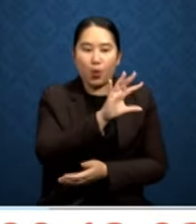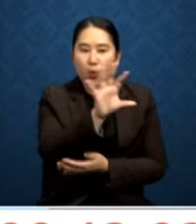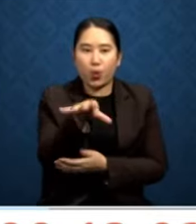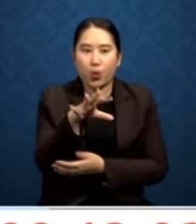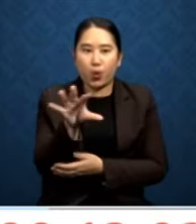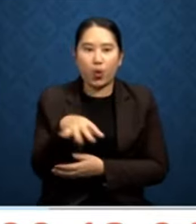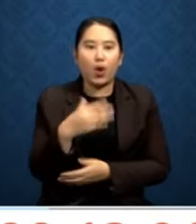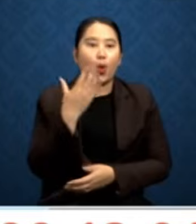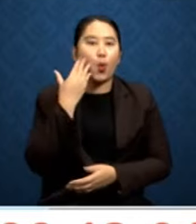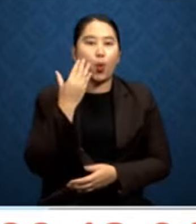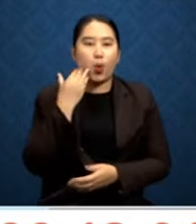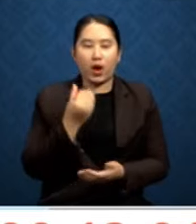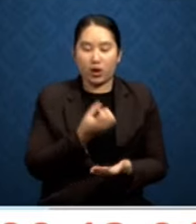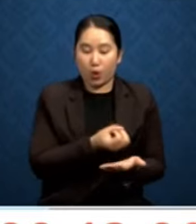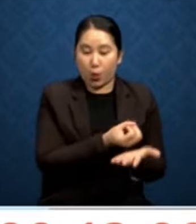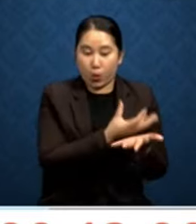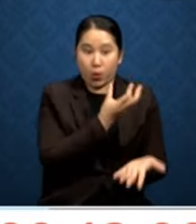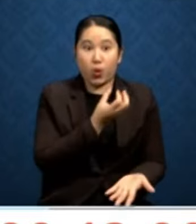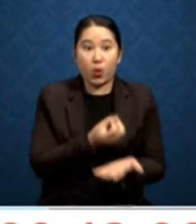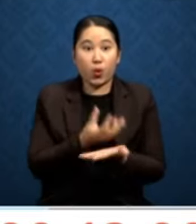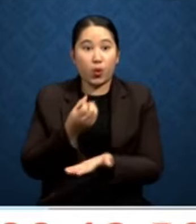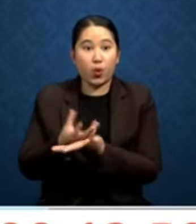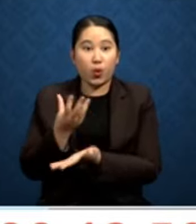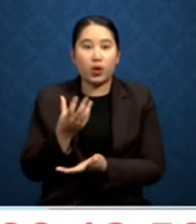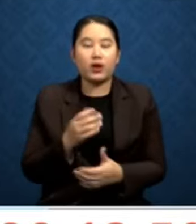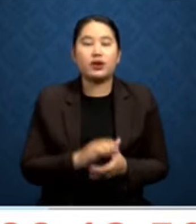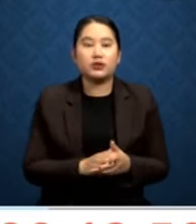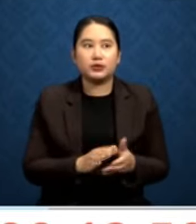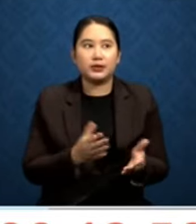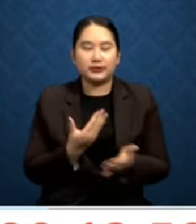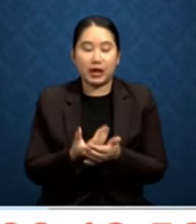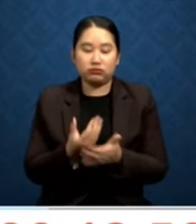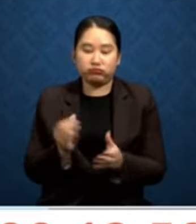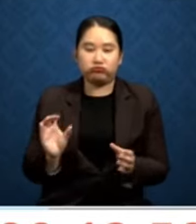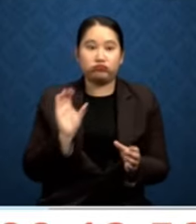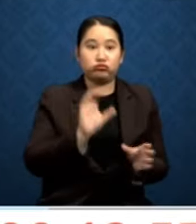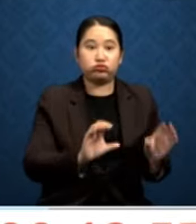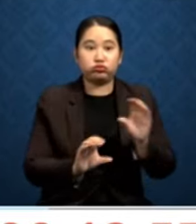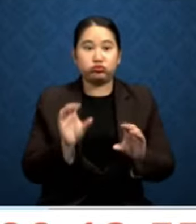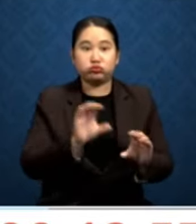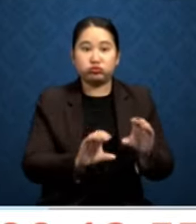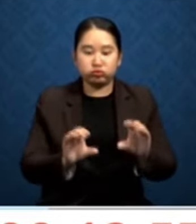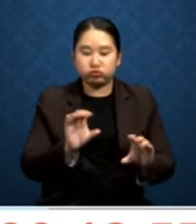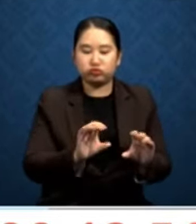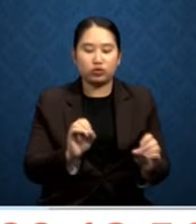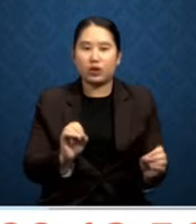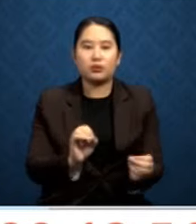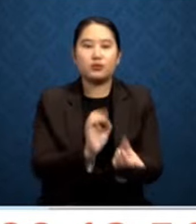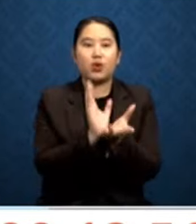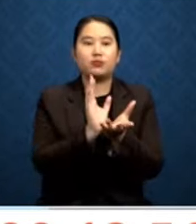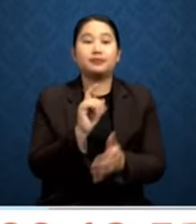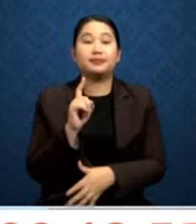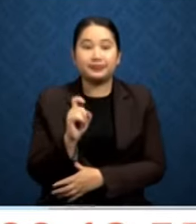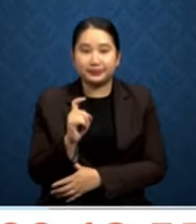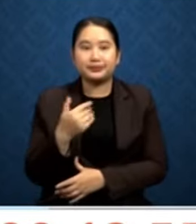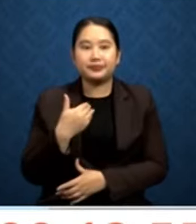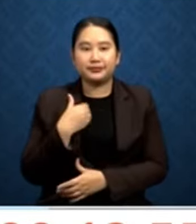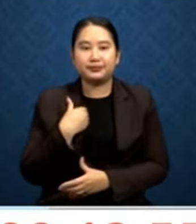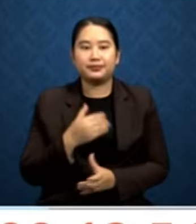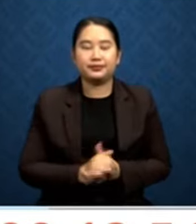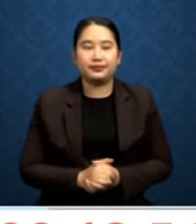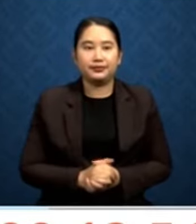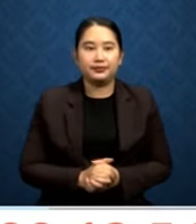มาอวดลวยให้คนเข้าไปลงทุน แล้วก็เกิดความเสียหายซึ่คดีนี้